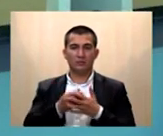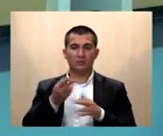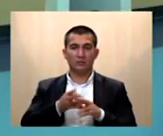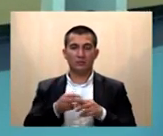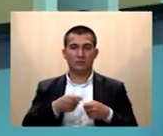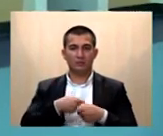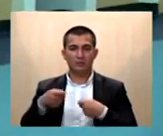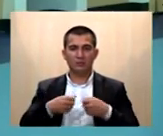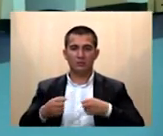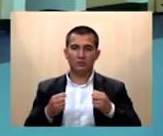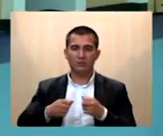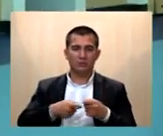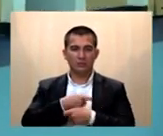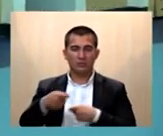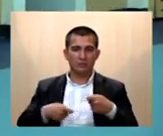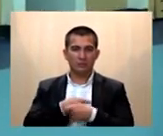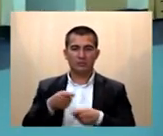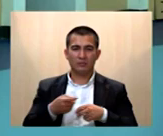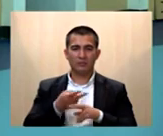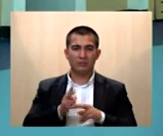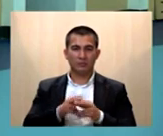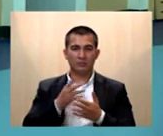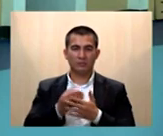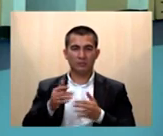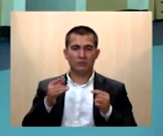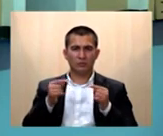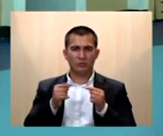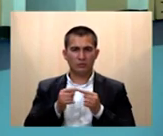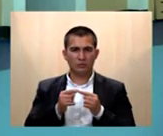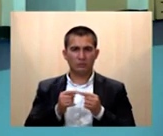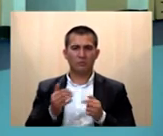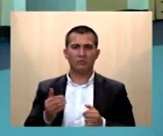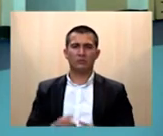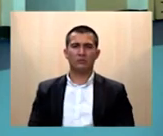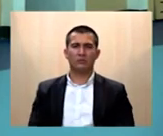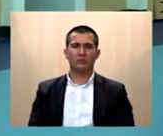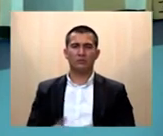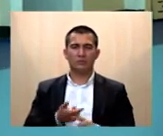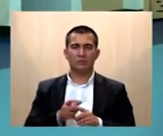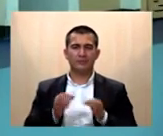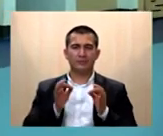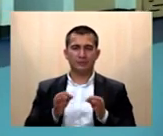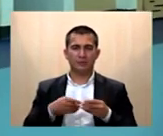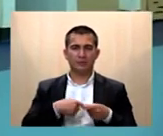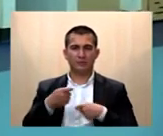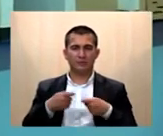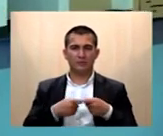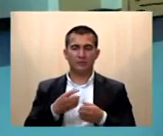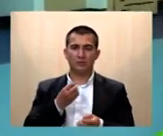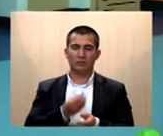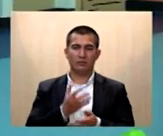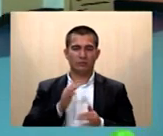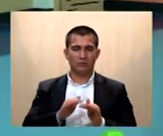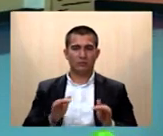berishdi. Ko'proq o'zida shakllantirish kerak, aniqlikni va to'g'rilikni berishga. Aziz